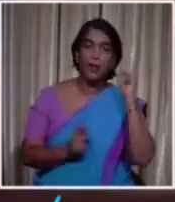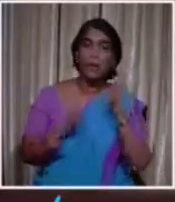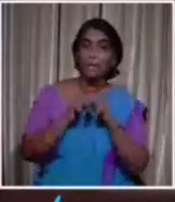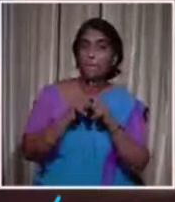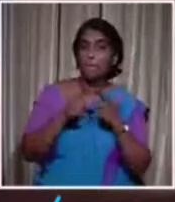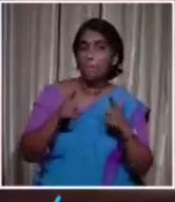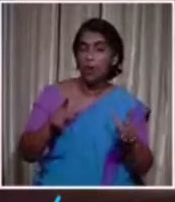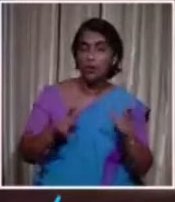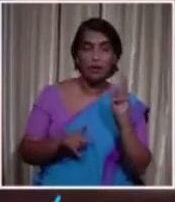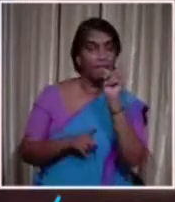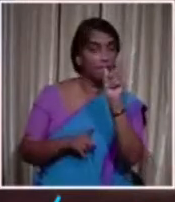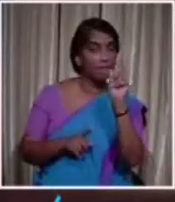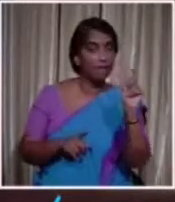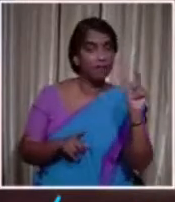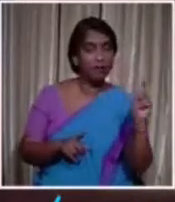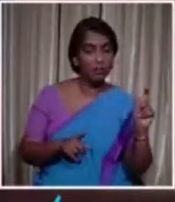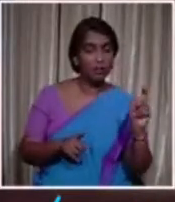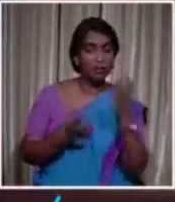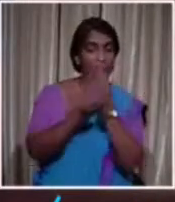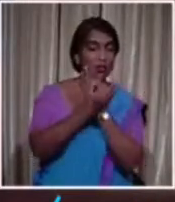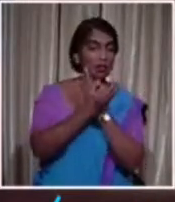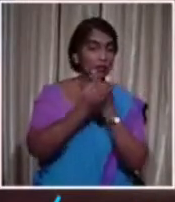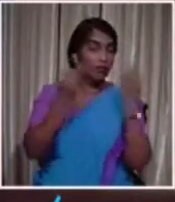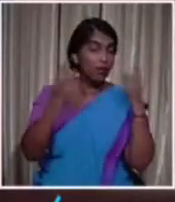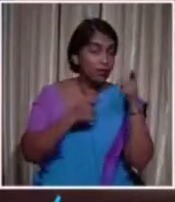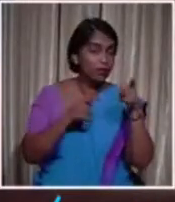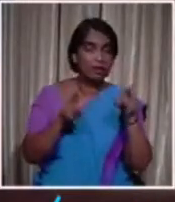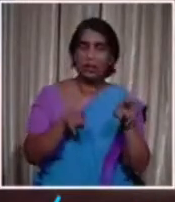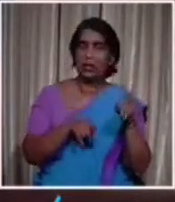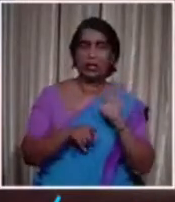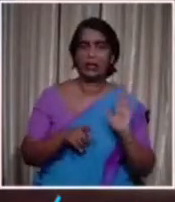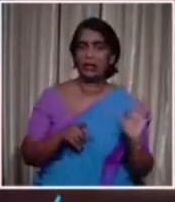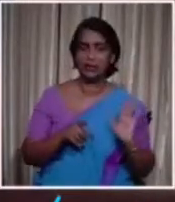භාෂාවෙන් වචන වලින් අලංකෘත වලින් නෙමෙයි.